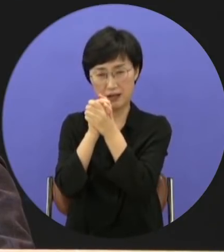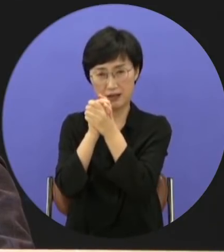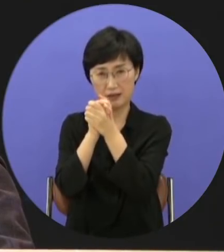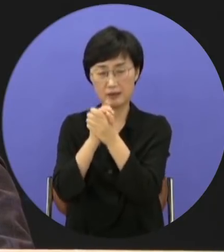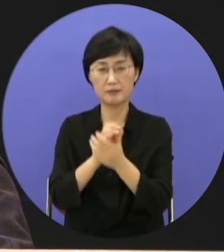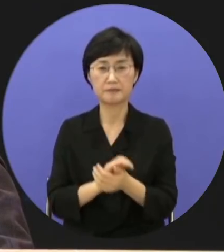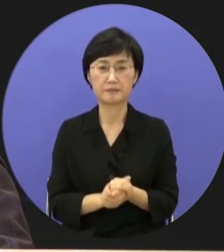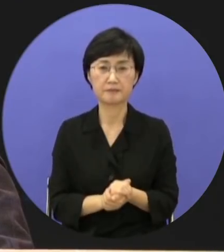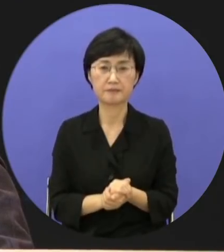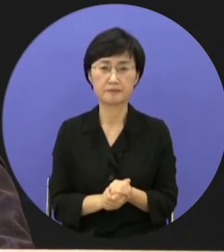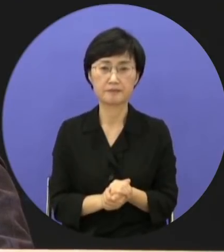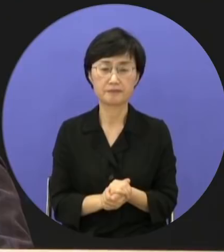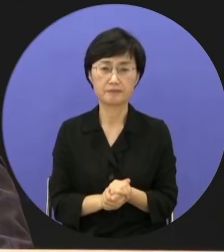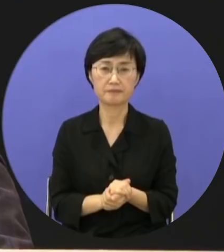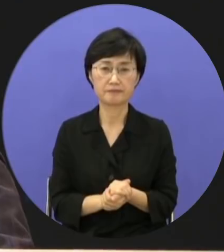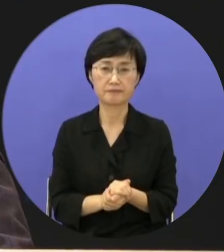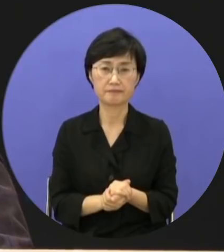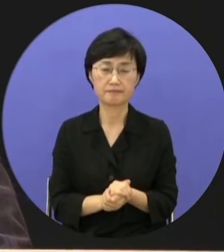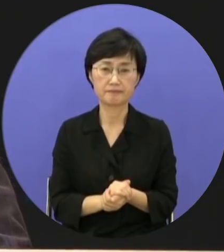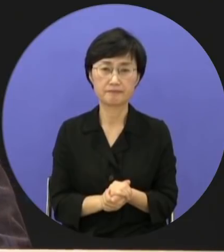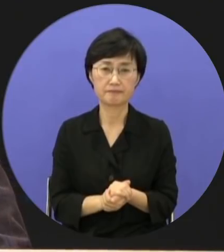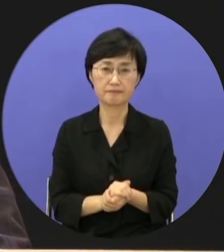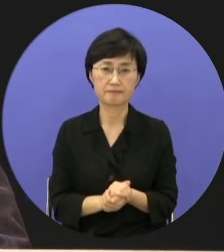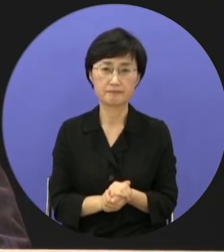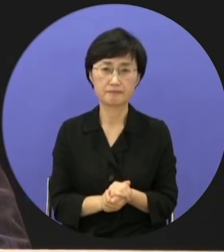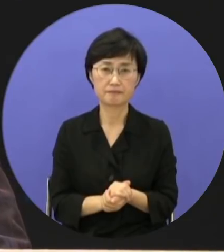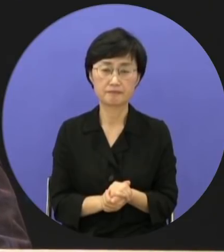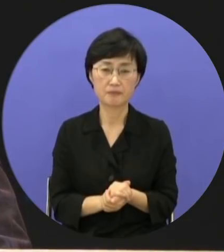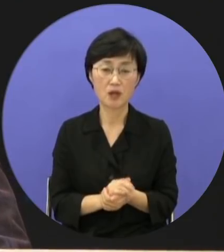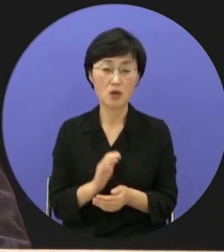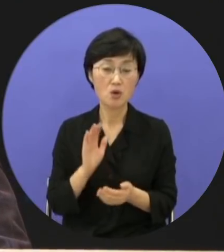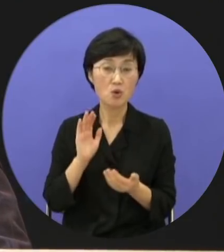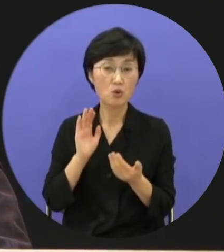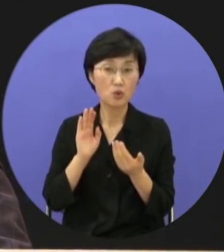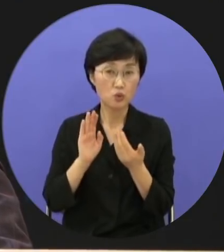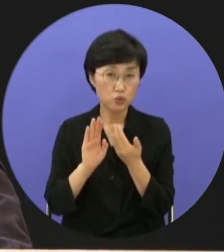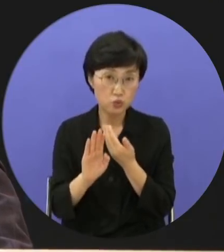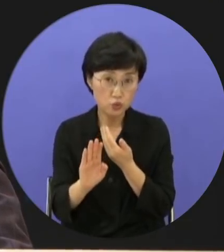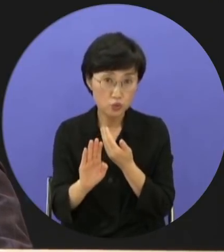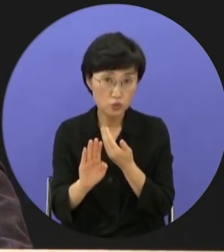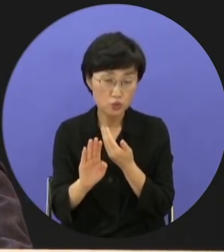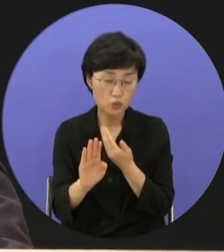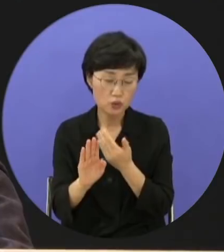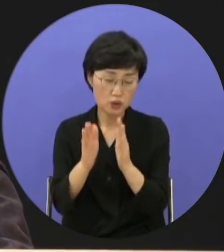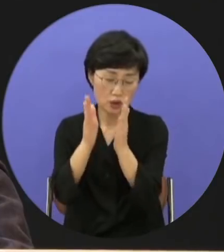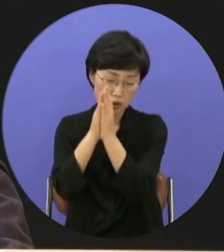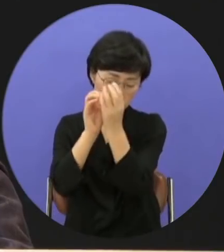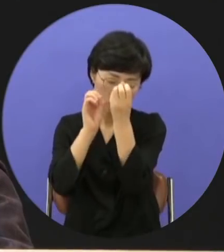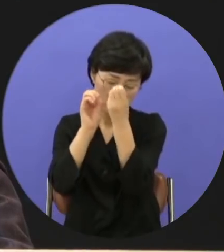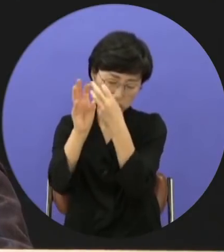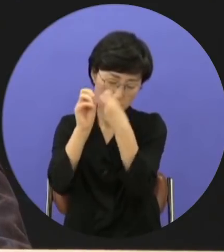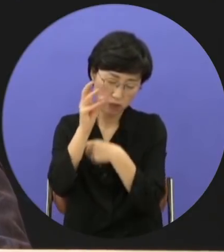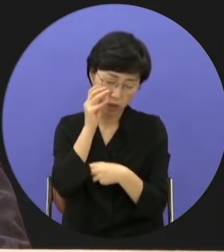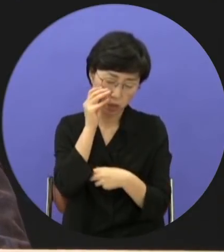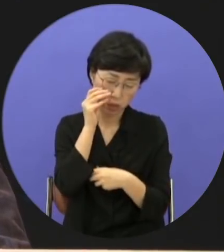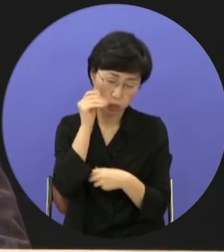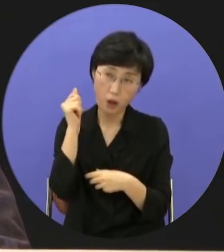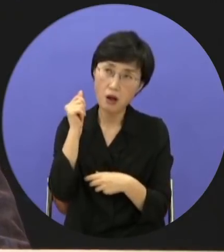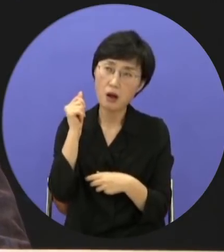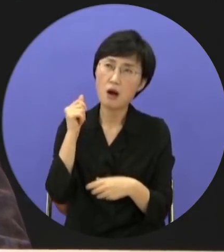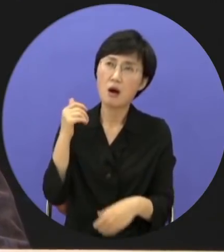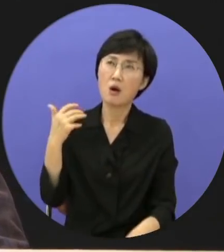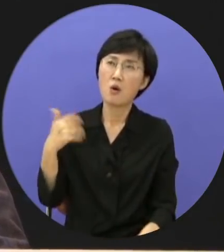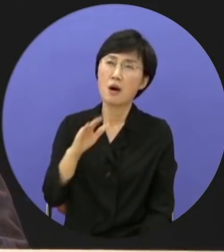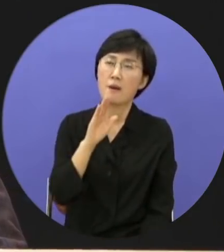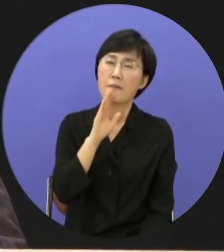저는 정말 이해할 수 없을 정도로 하나님이 응답하시는 거 보면서요. 아, 그래. 우리가 하나님 말씀만 붙잡으면